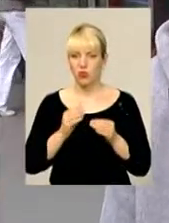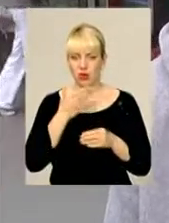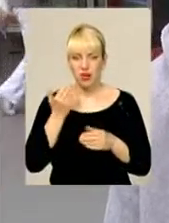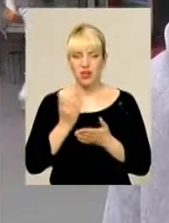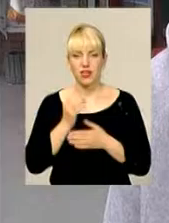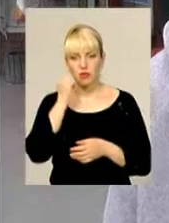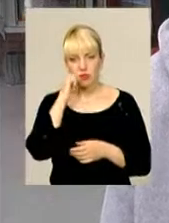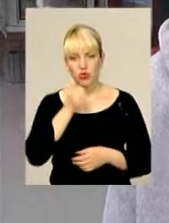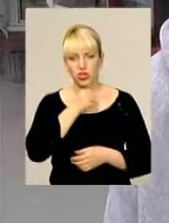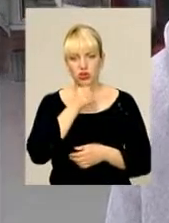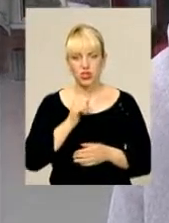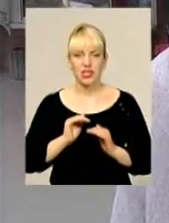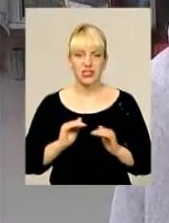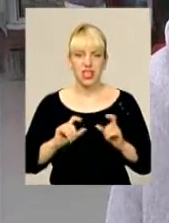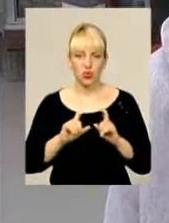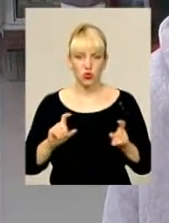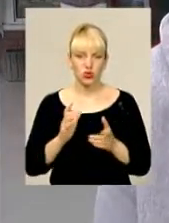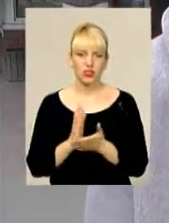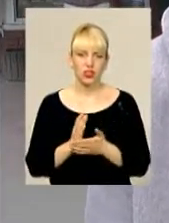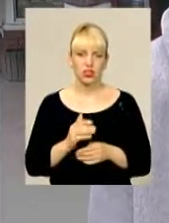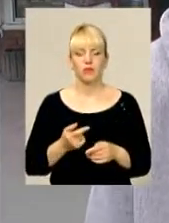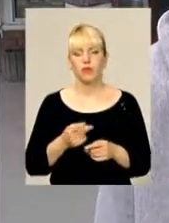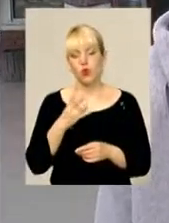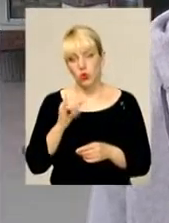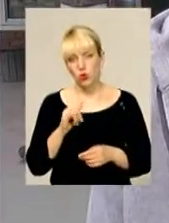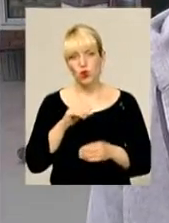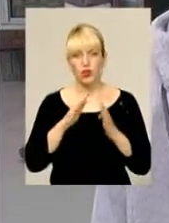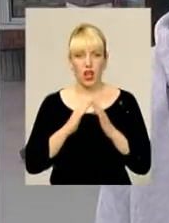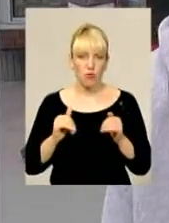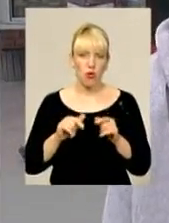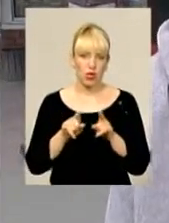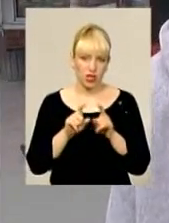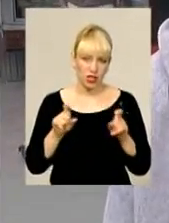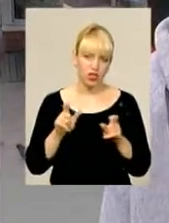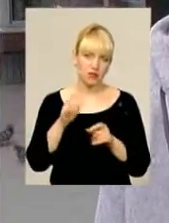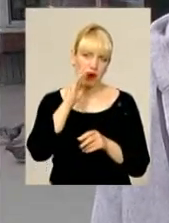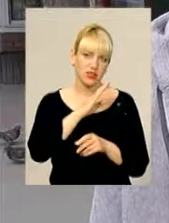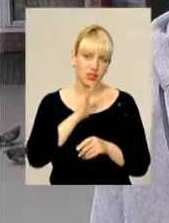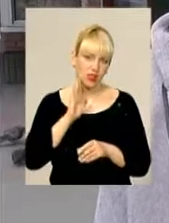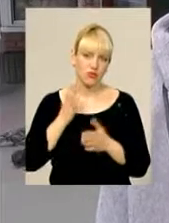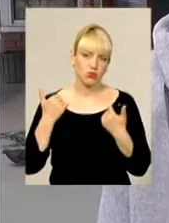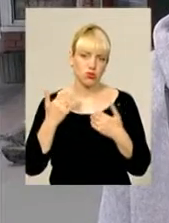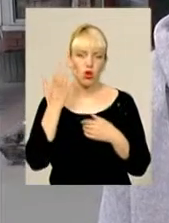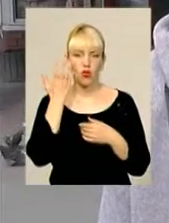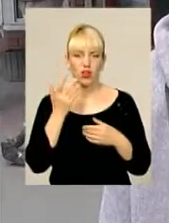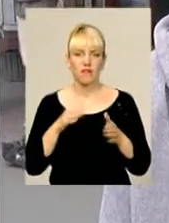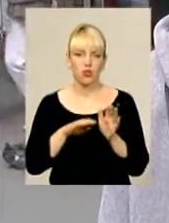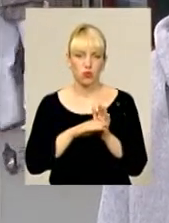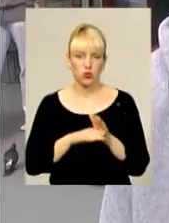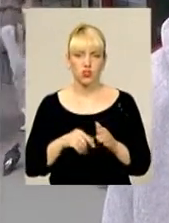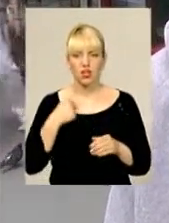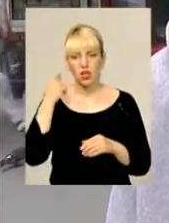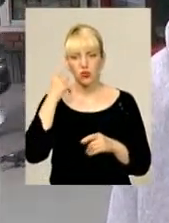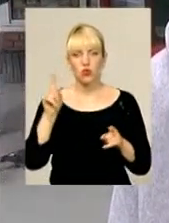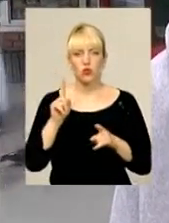є бабусі, дідусі, садочок зараз, бабусі, дідусі. Ну, табори зараз, в принципі, батьки відпочивають, коли відпустка. Я думаю,